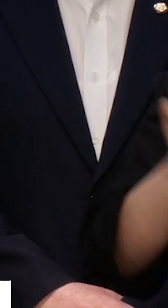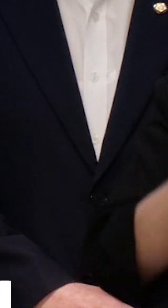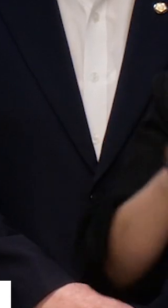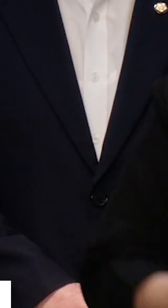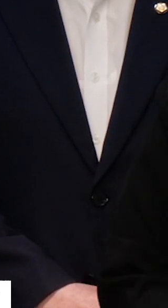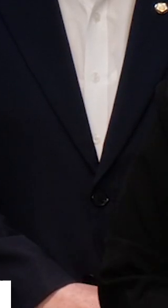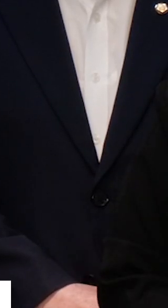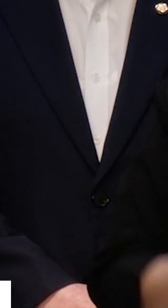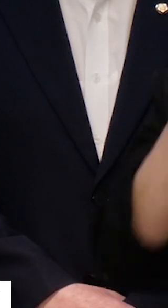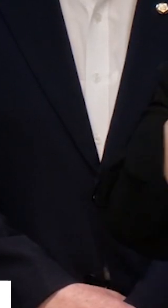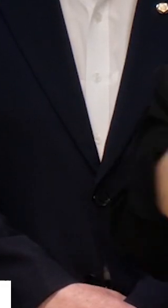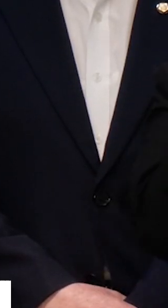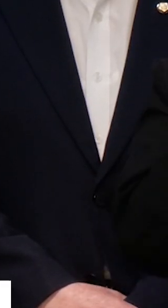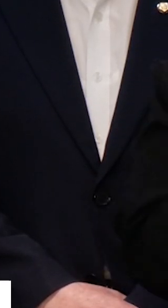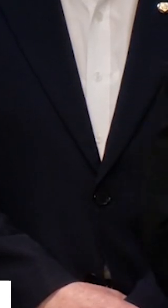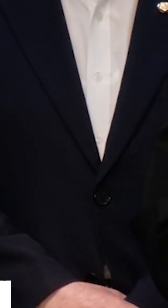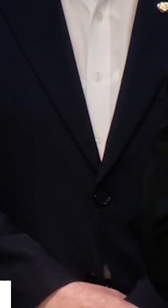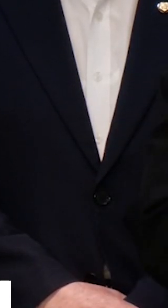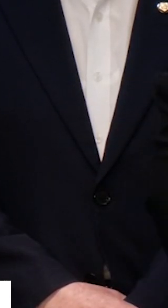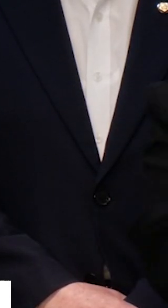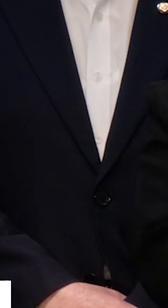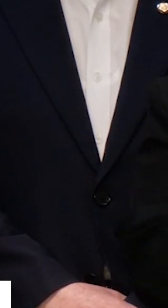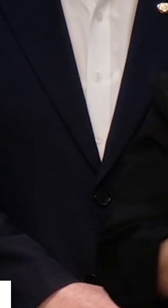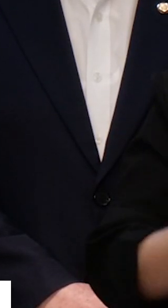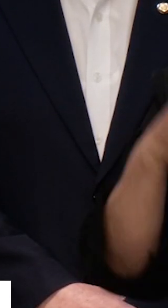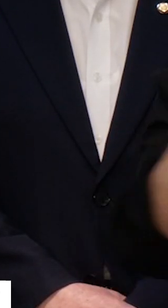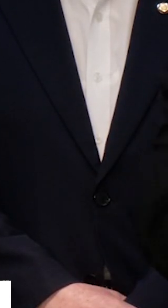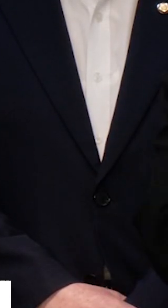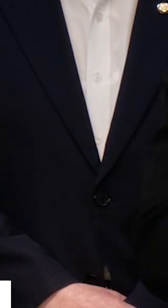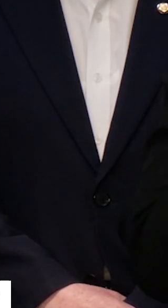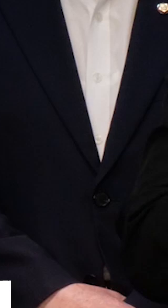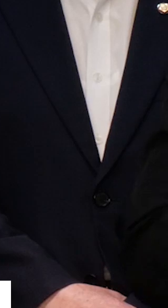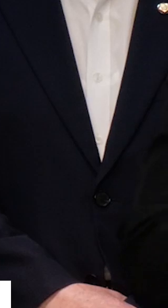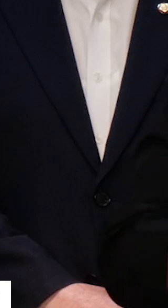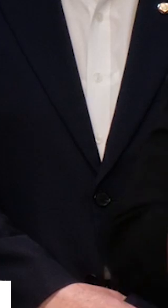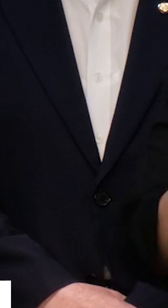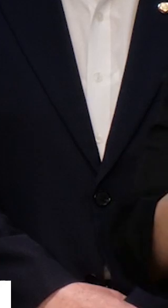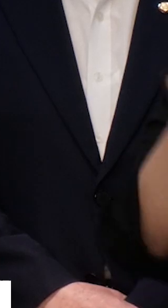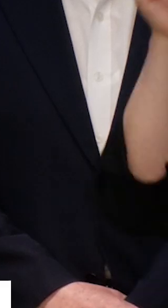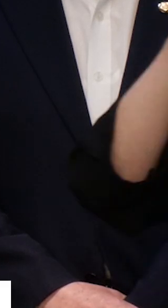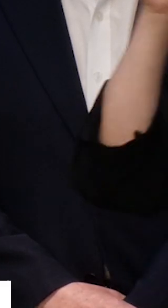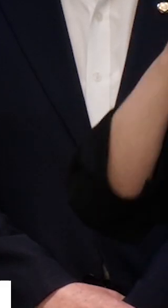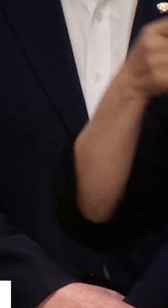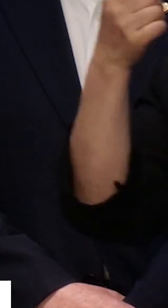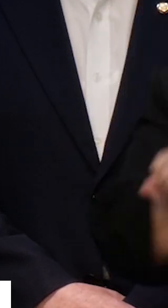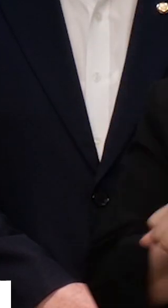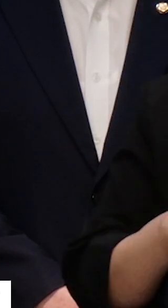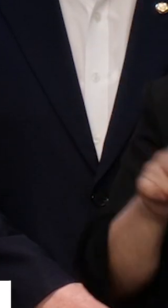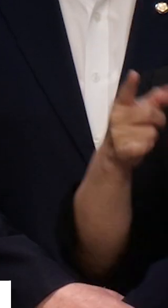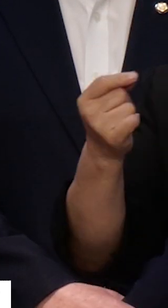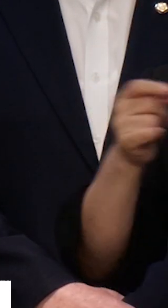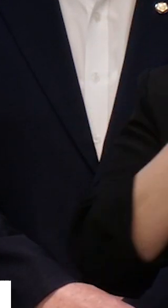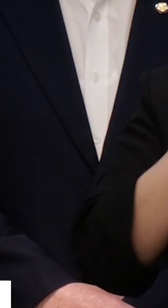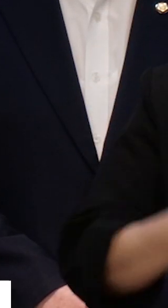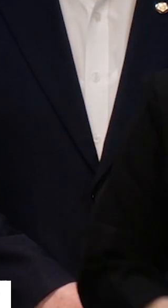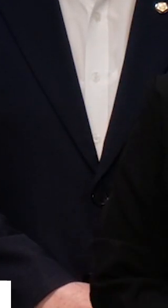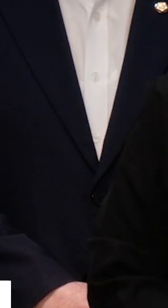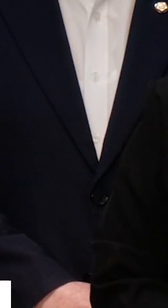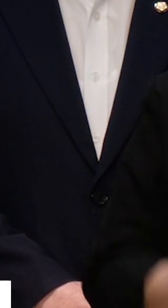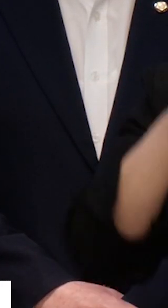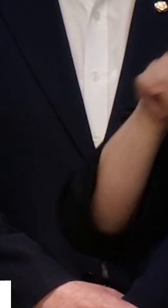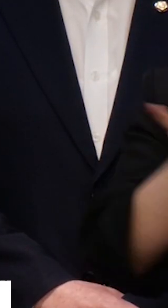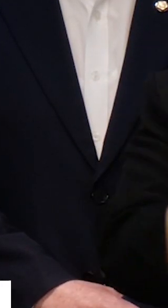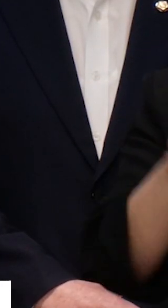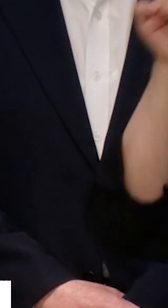결연히 싸우겠다는 말은 곧 러시아는 적대국이라는 말과 다름없습니다. 러시아에 사는 우리 교민